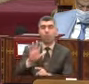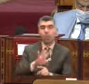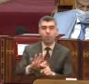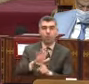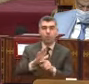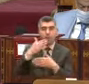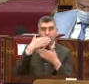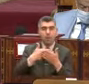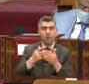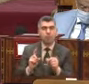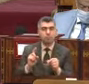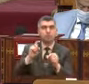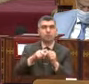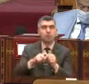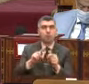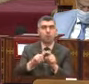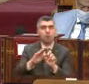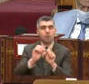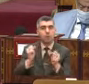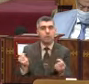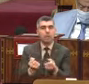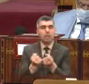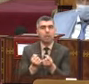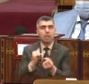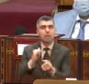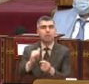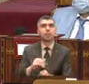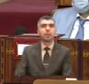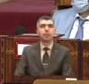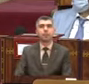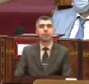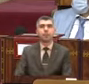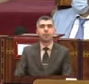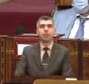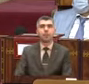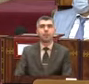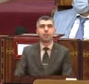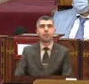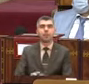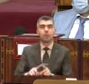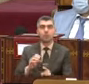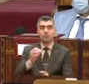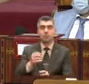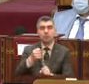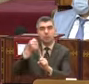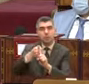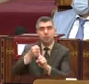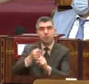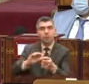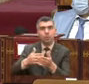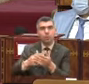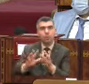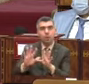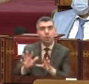المغرب منخرط في اهداف التنميه المستدامه، واللي هو اكيد خصو يعمل مجهودات جباره من اجل تحقيق